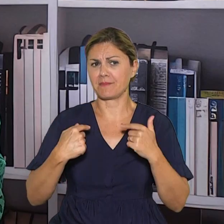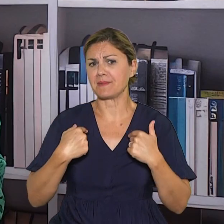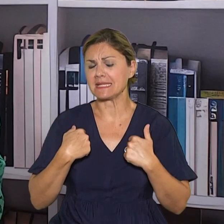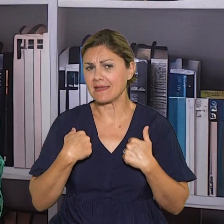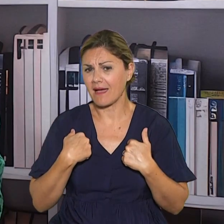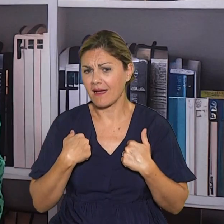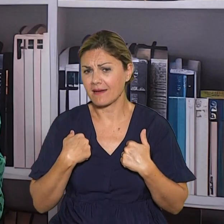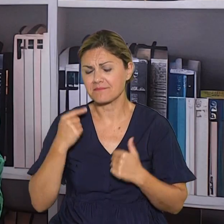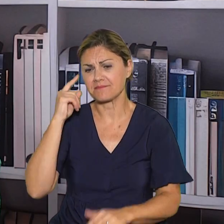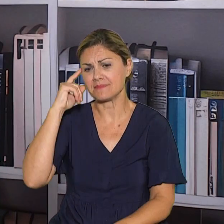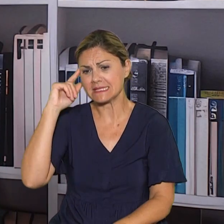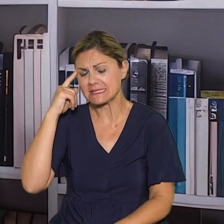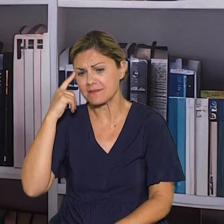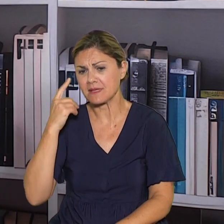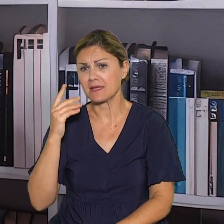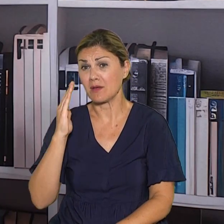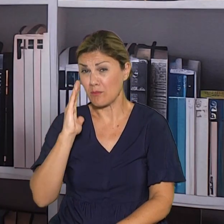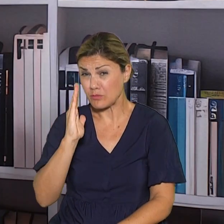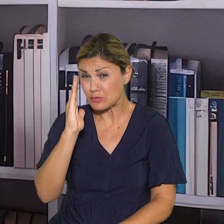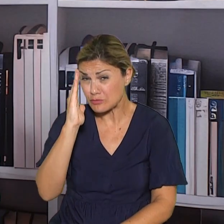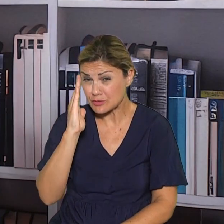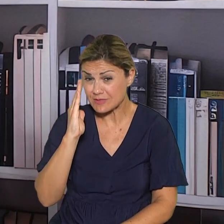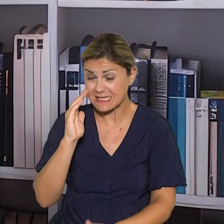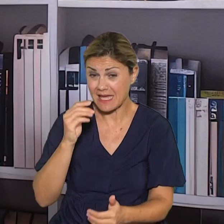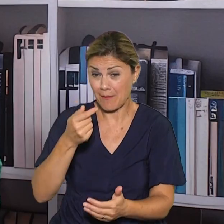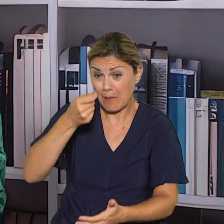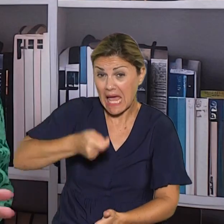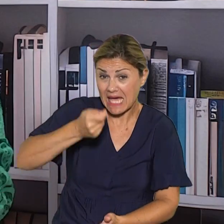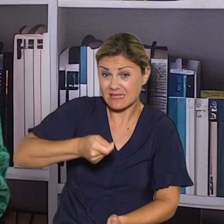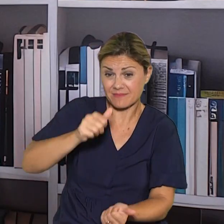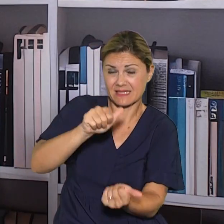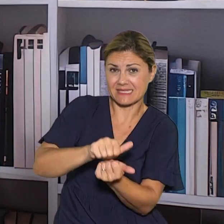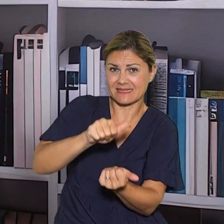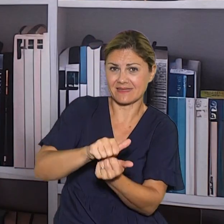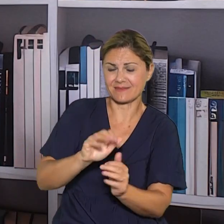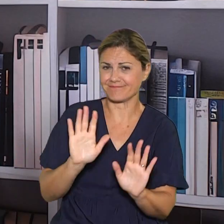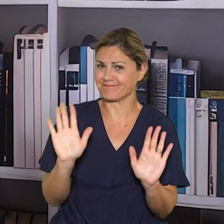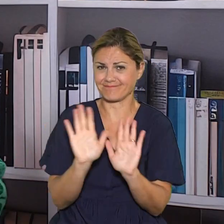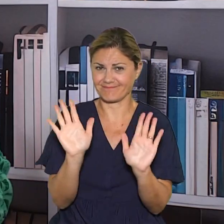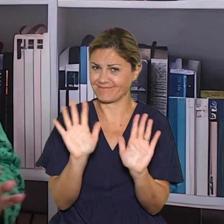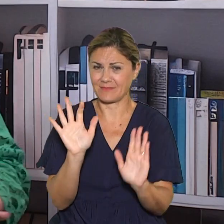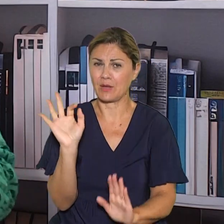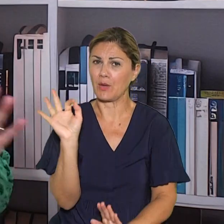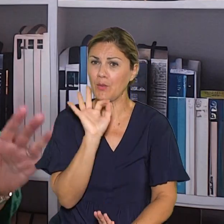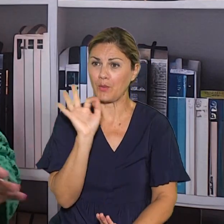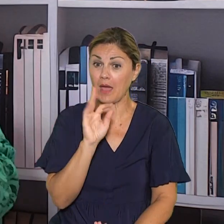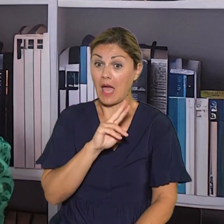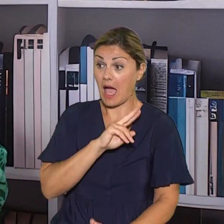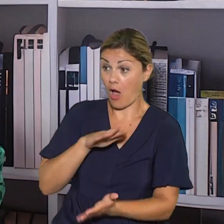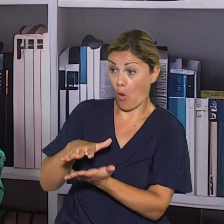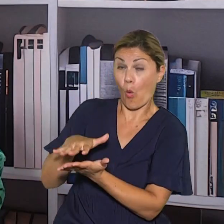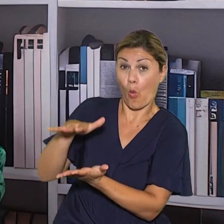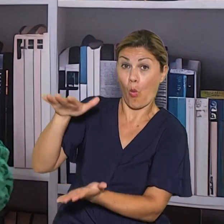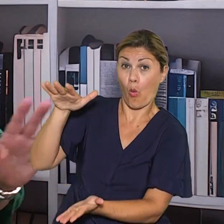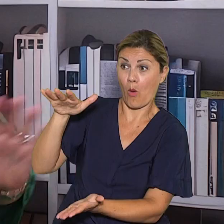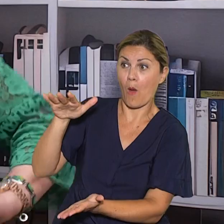da to ja u bližoj nekoj budućnosti neću, da mi neće biti niti izvedivo, ne znam, i to ovo, ali imala bi za 3 zbirke ono što